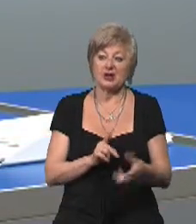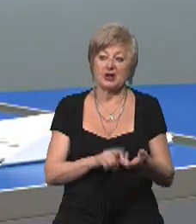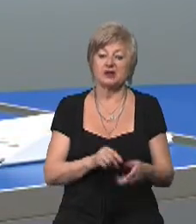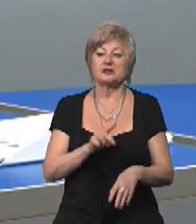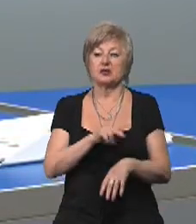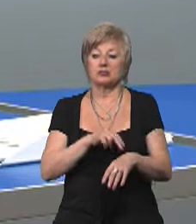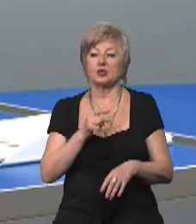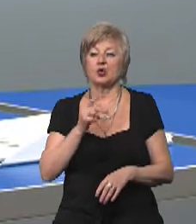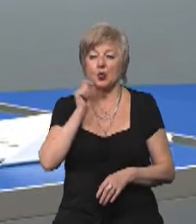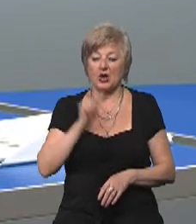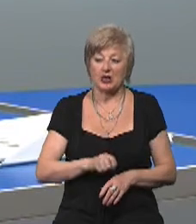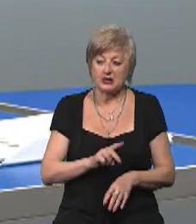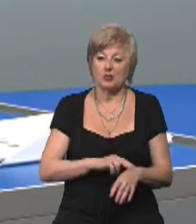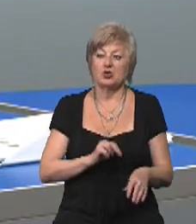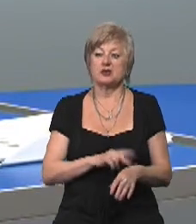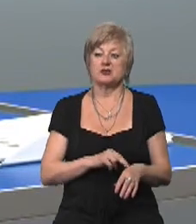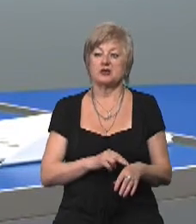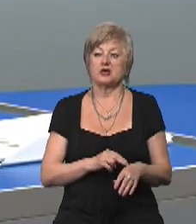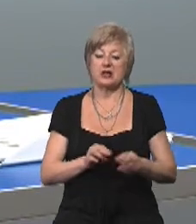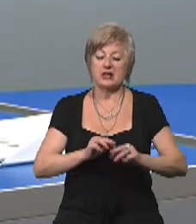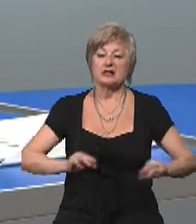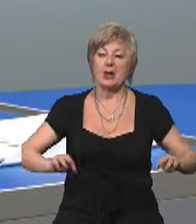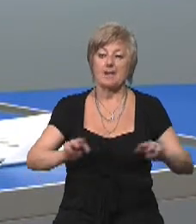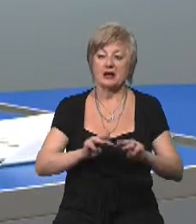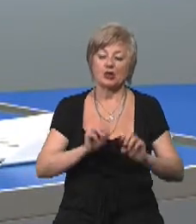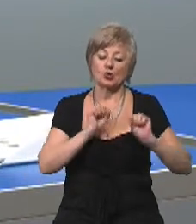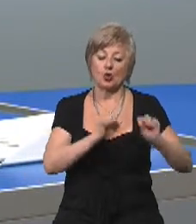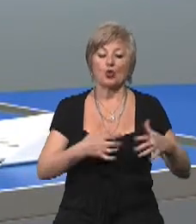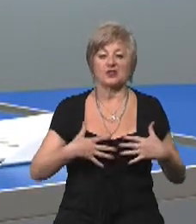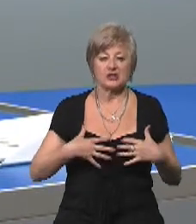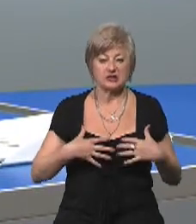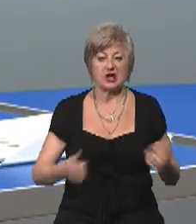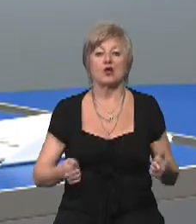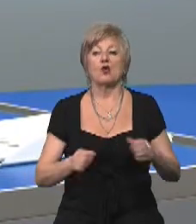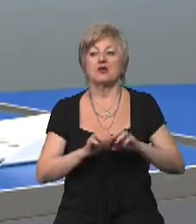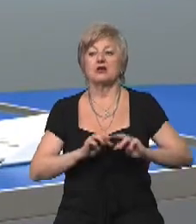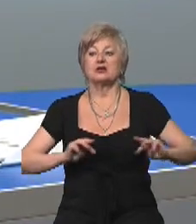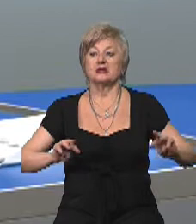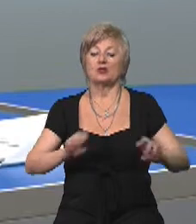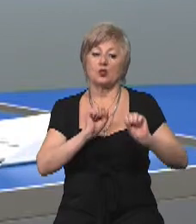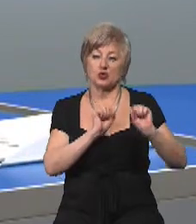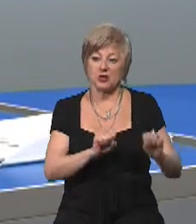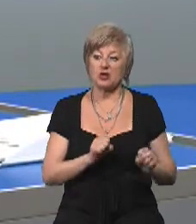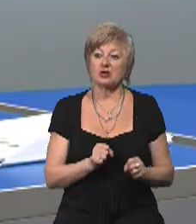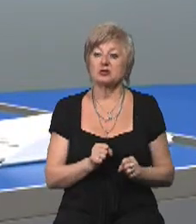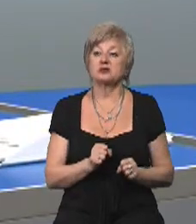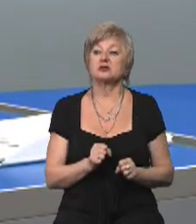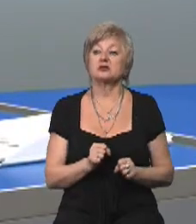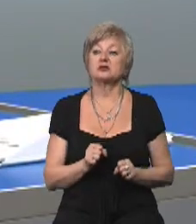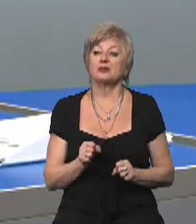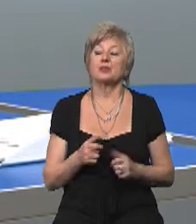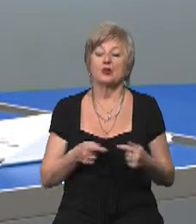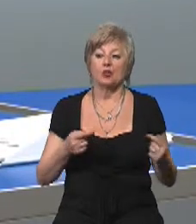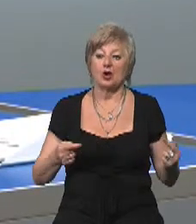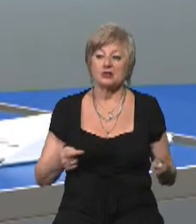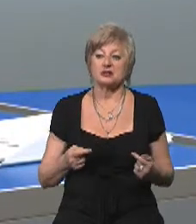патрульна, національна поліція, департамент охорони здоров'я, департамент соцзахисту, вторинна правова допомога і